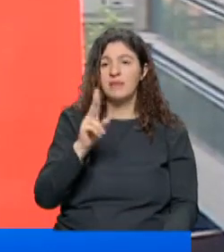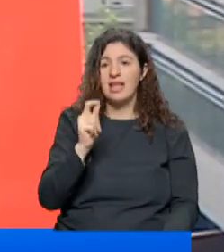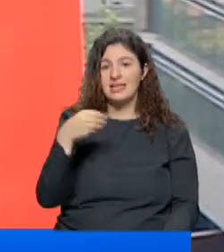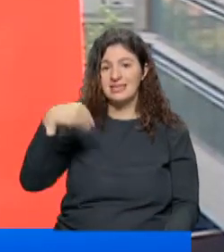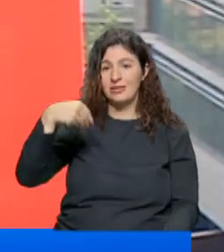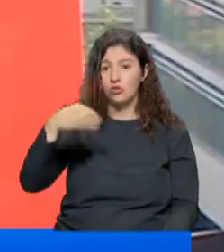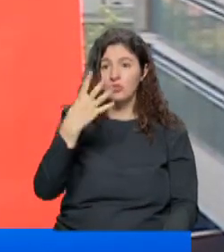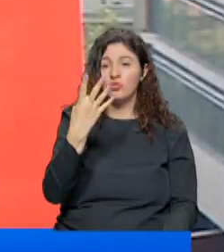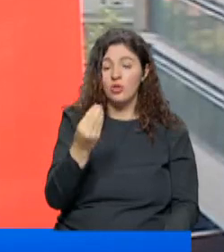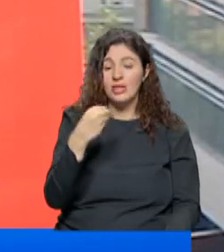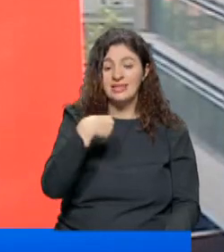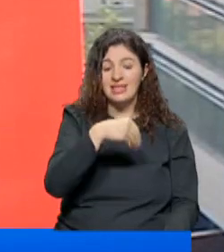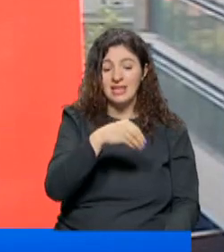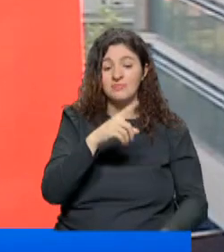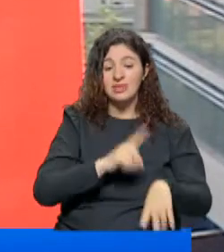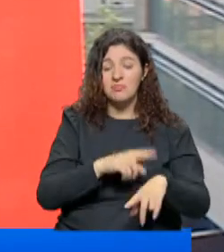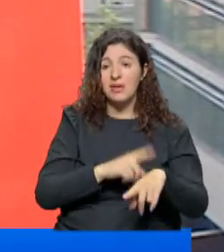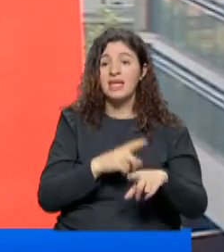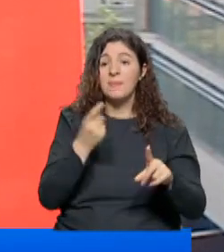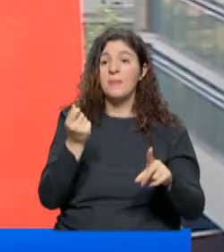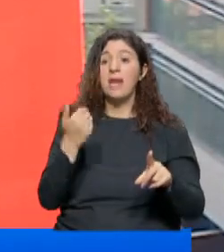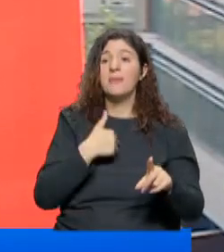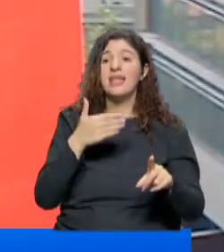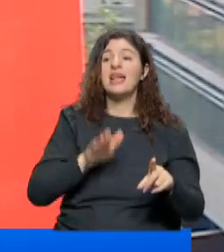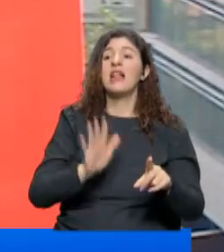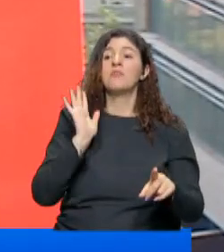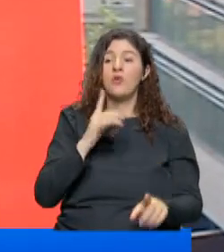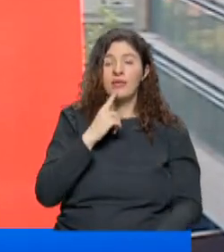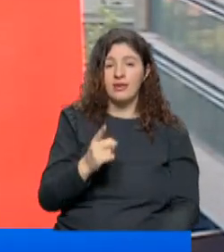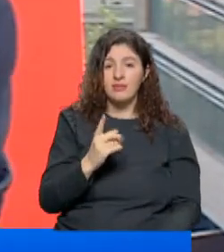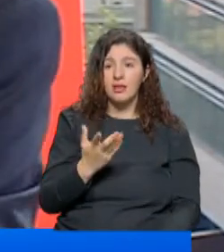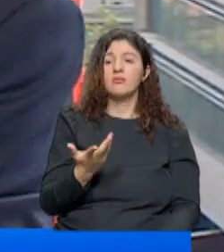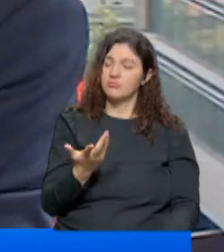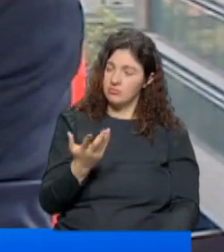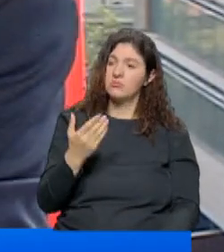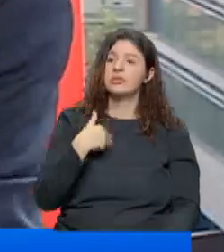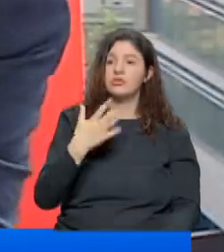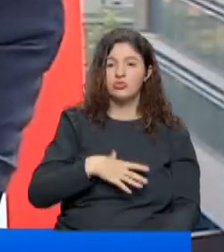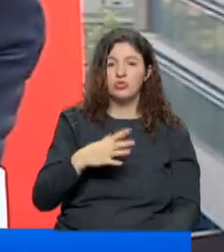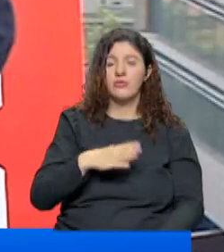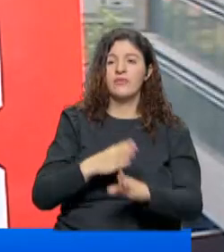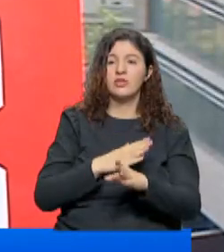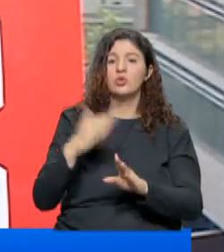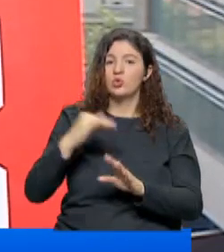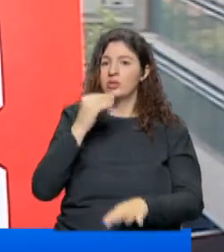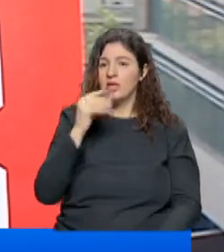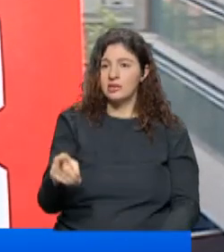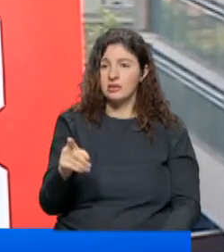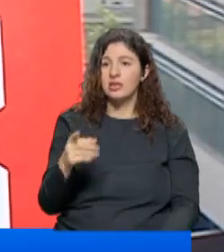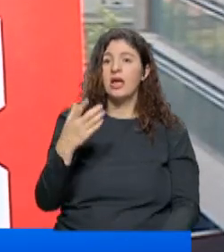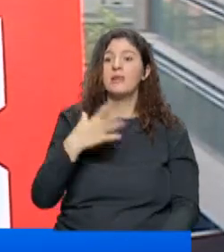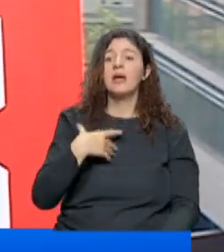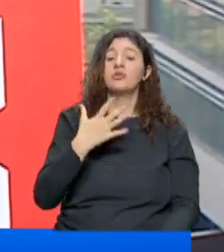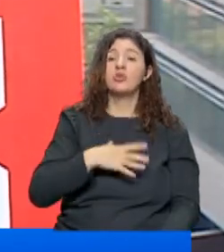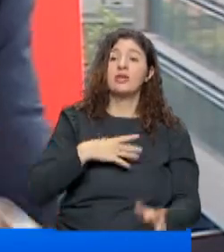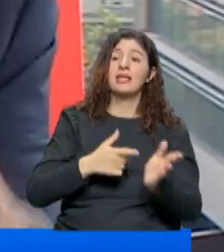liraya satıyorum, 4 liraya sattığım zamanki para bana kalmıyor dedi. Evet, biz hem istiyoruz ki vatandaş ucuz yesin, hem de